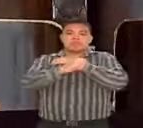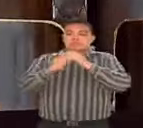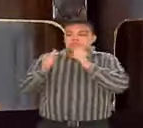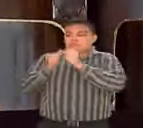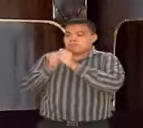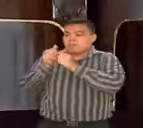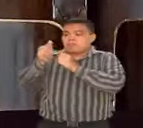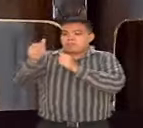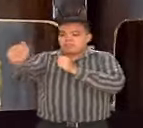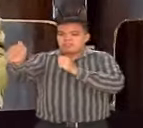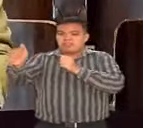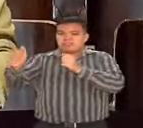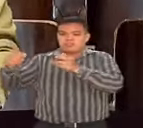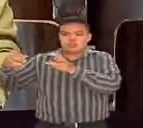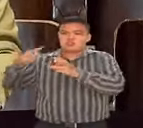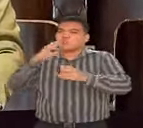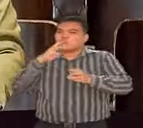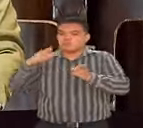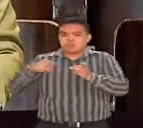labangon ako ang pila ka suba.